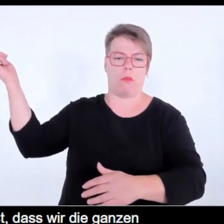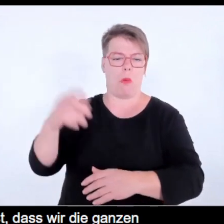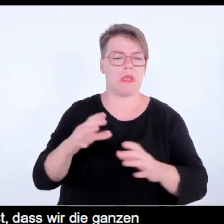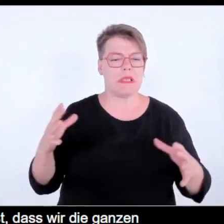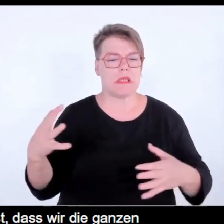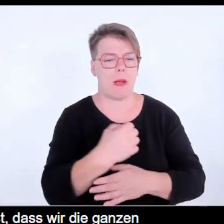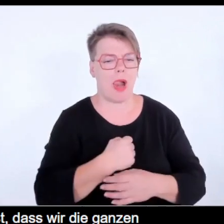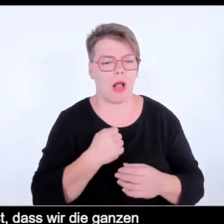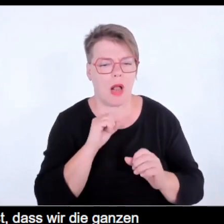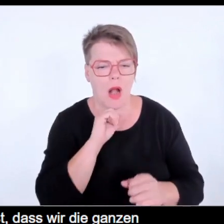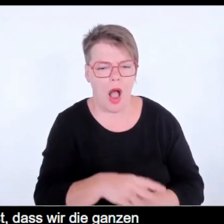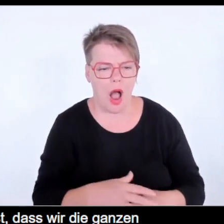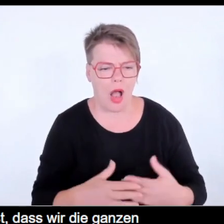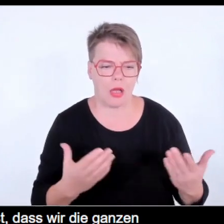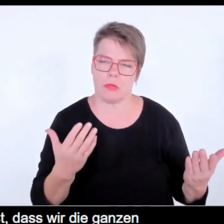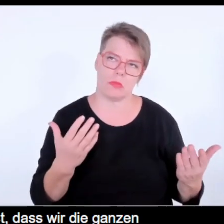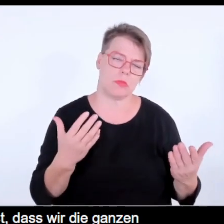Alexander Kain von der Mediengruppe Bayern.